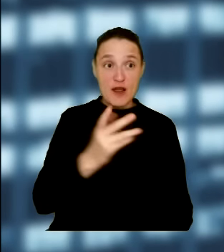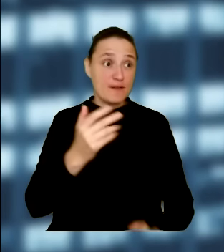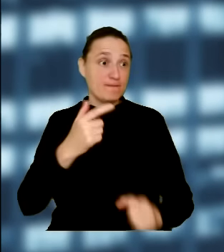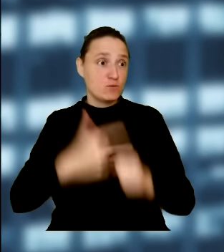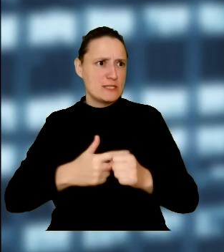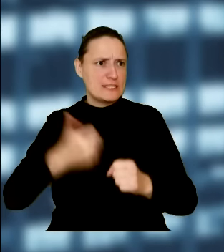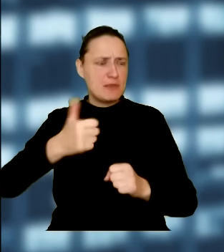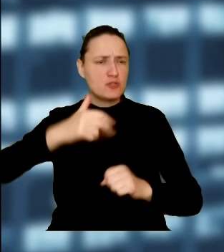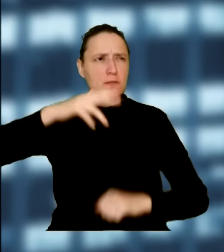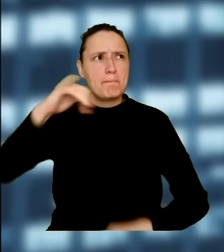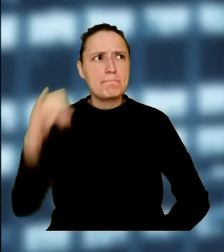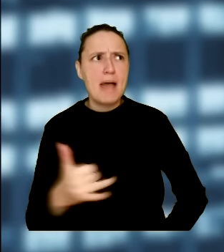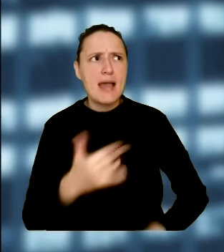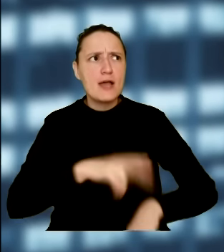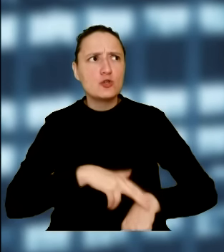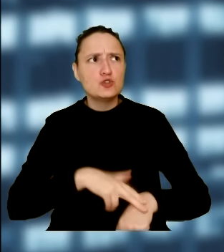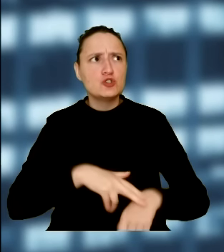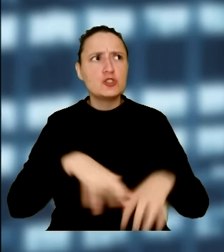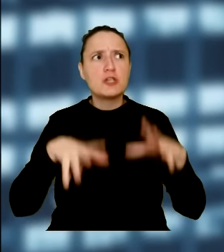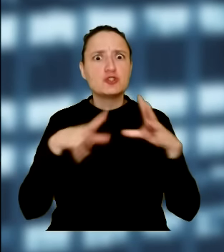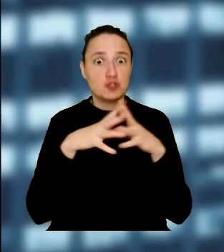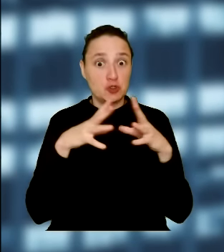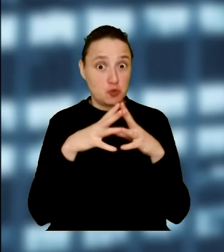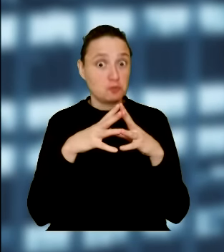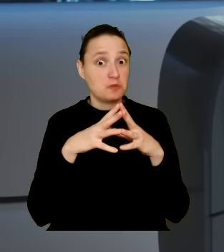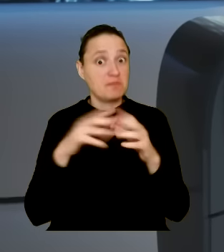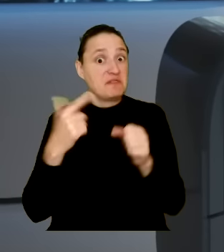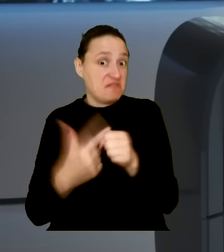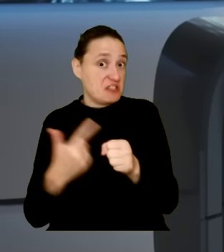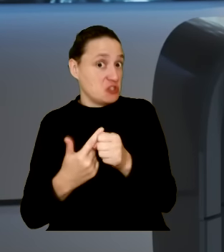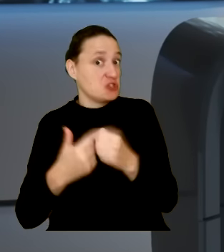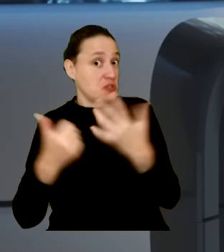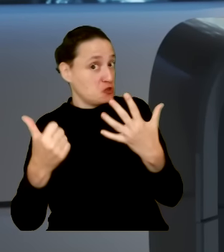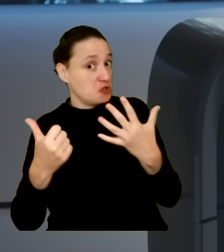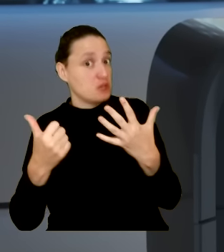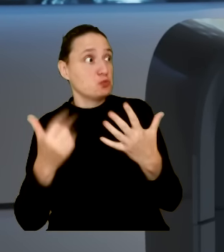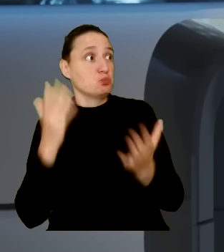zgadnę. 22, no 26 minęła. Tak.